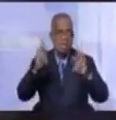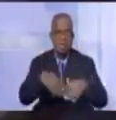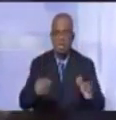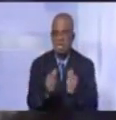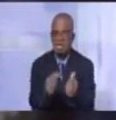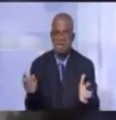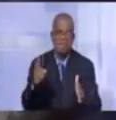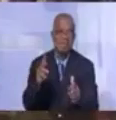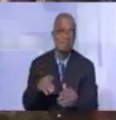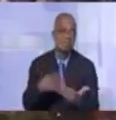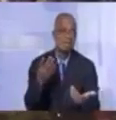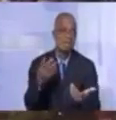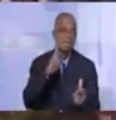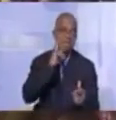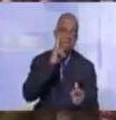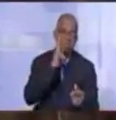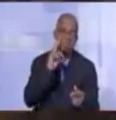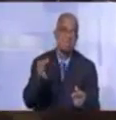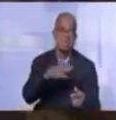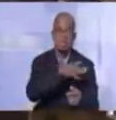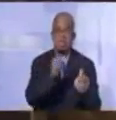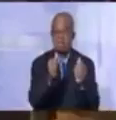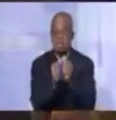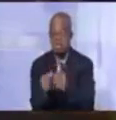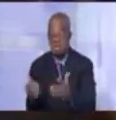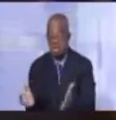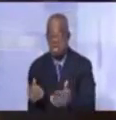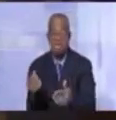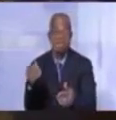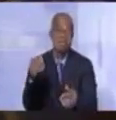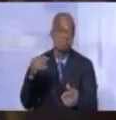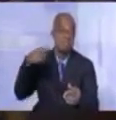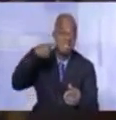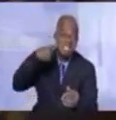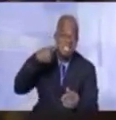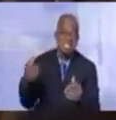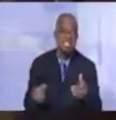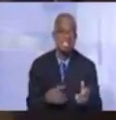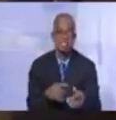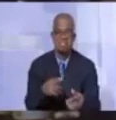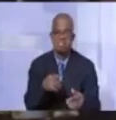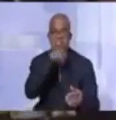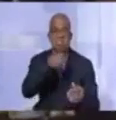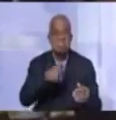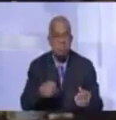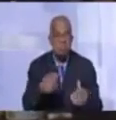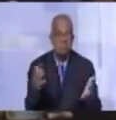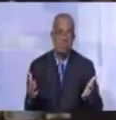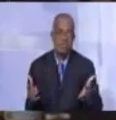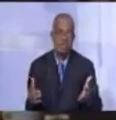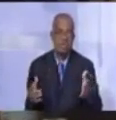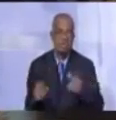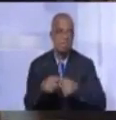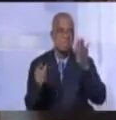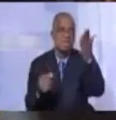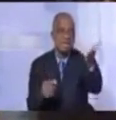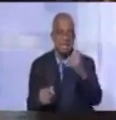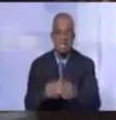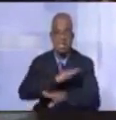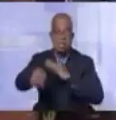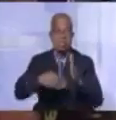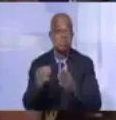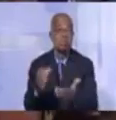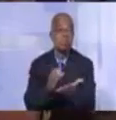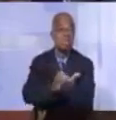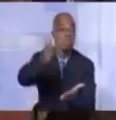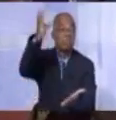frélatées. Tout de suite, la délégation est attirée par ce débit de boissons ne respectant aucune norme de conservation. La